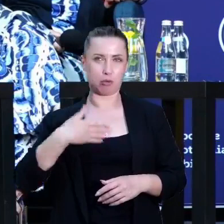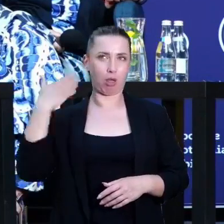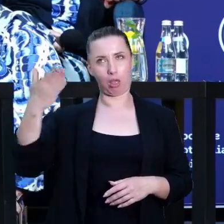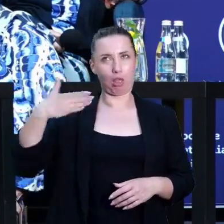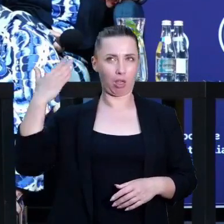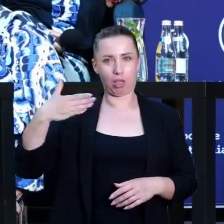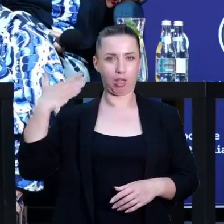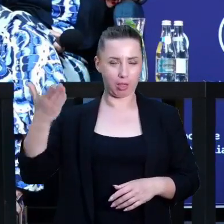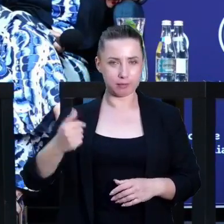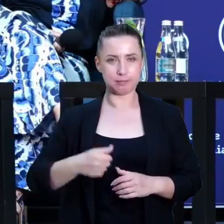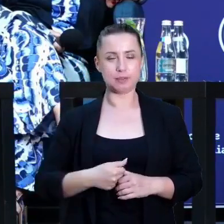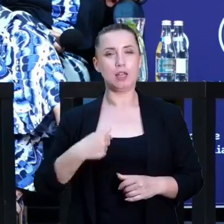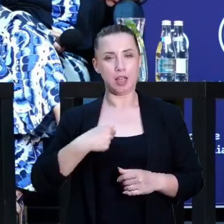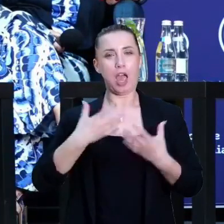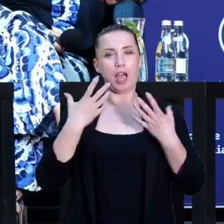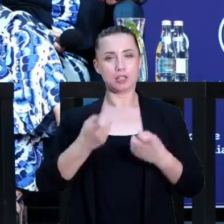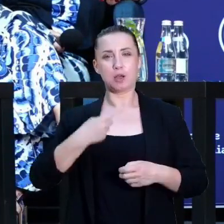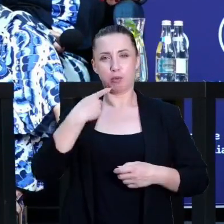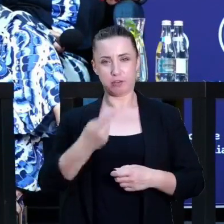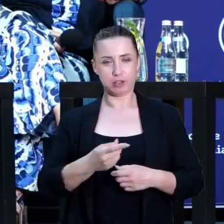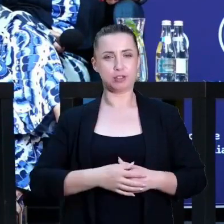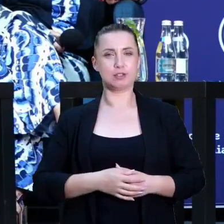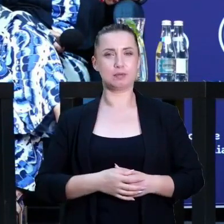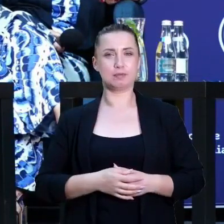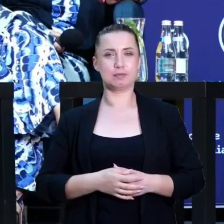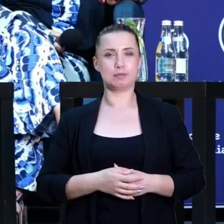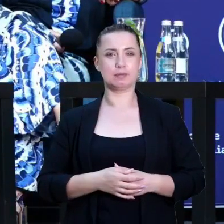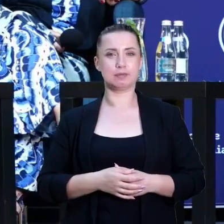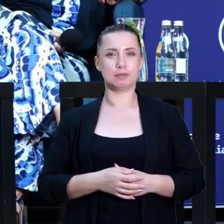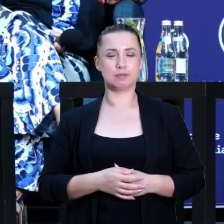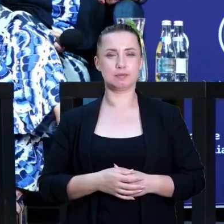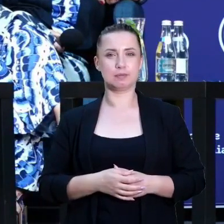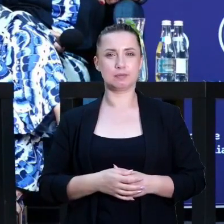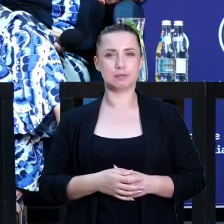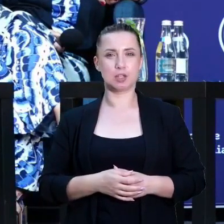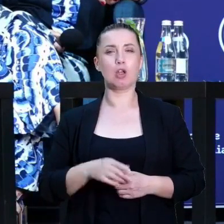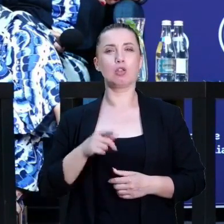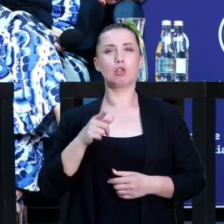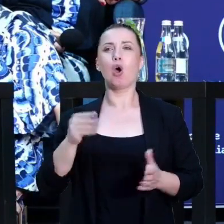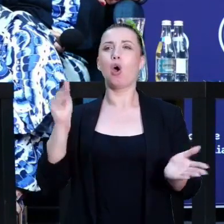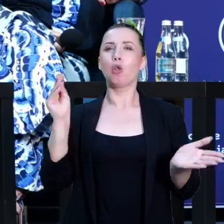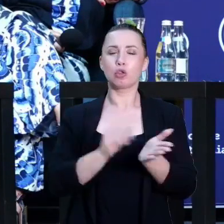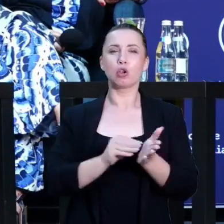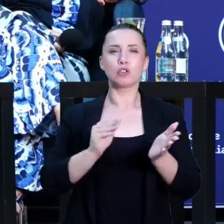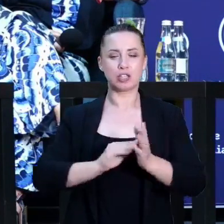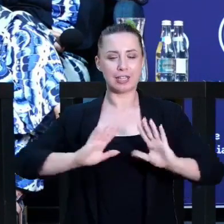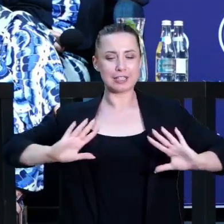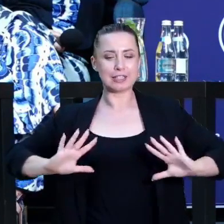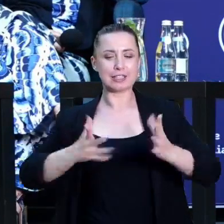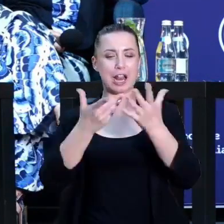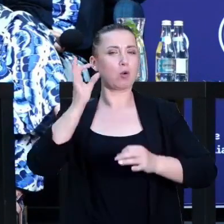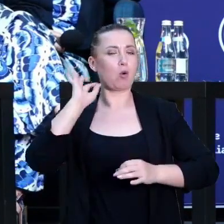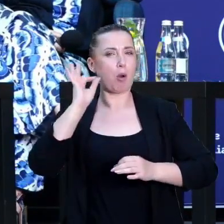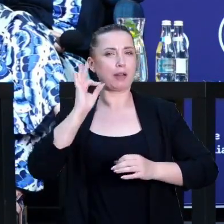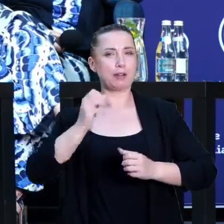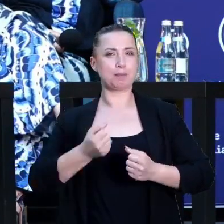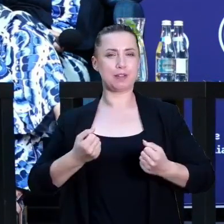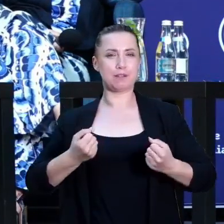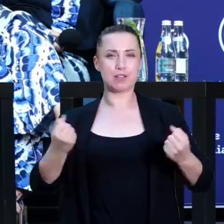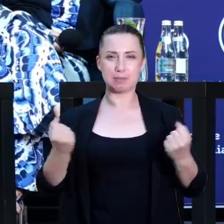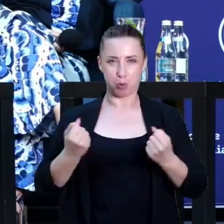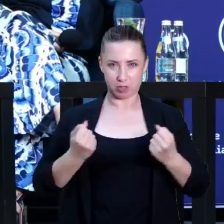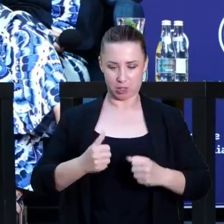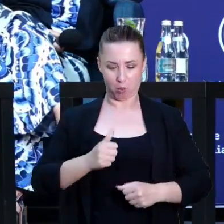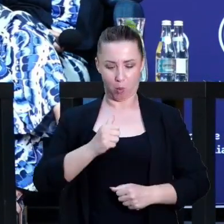i powiedzieć, że właśnie jednak to doświadczenie strajku kobiet, prawda, wzmocniło w nas